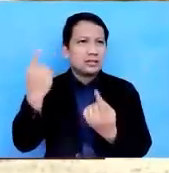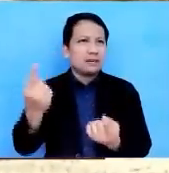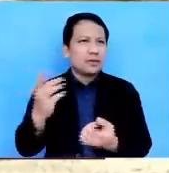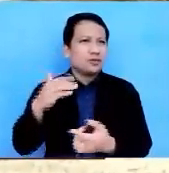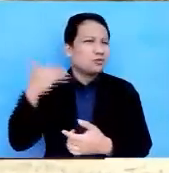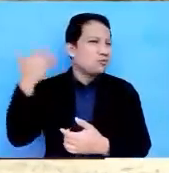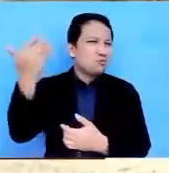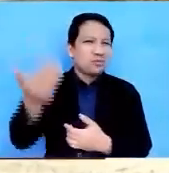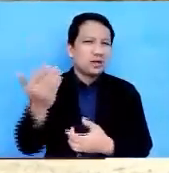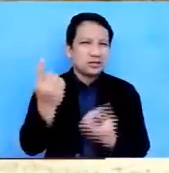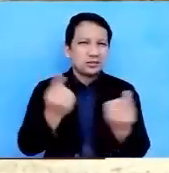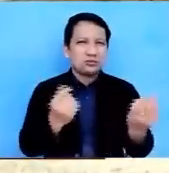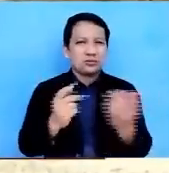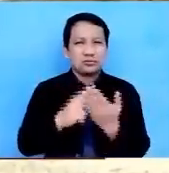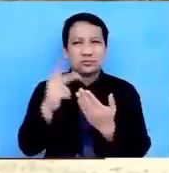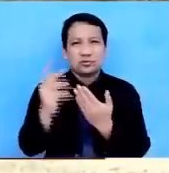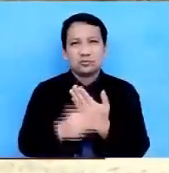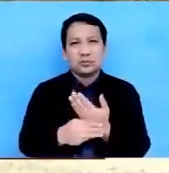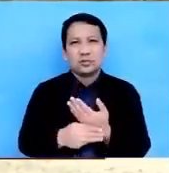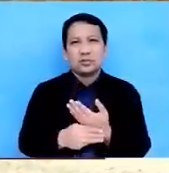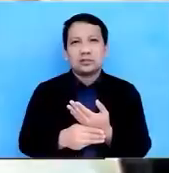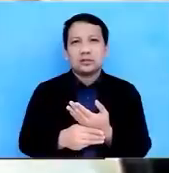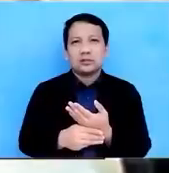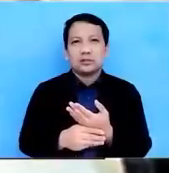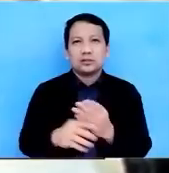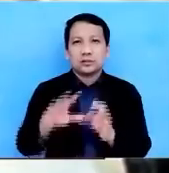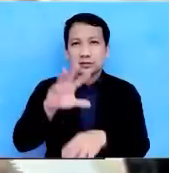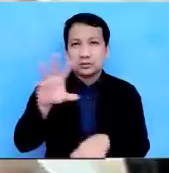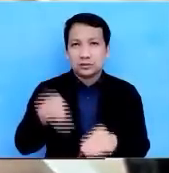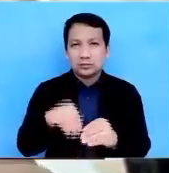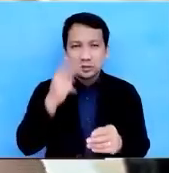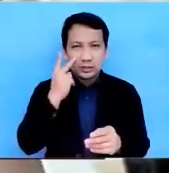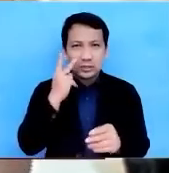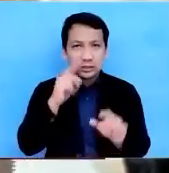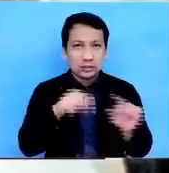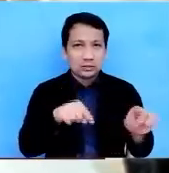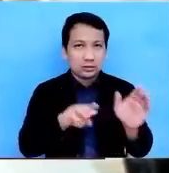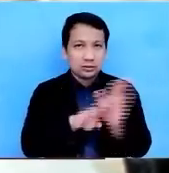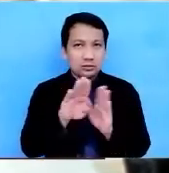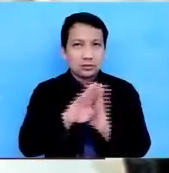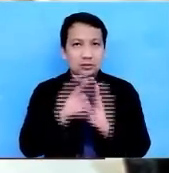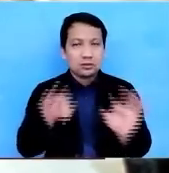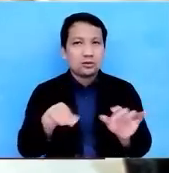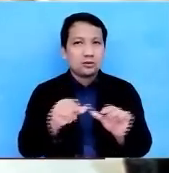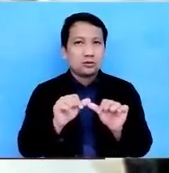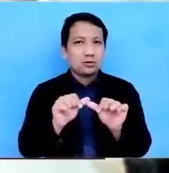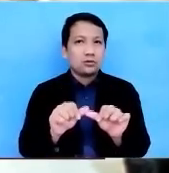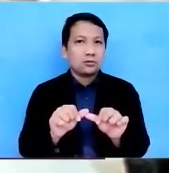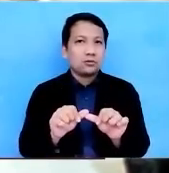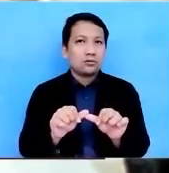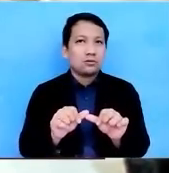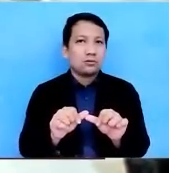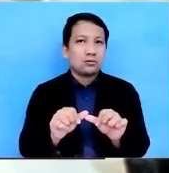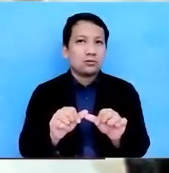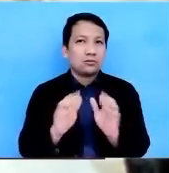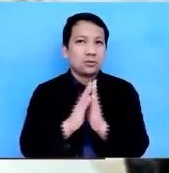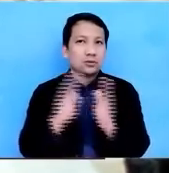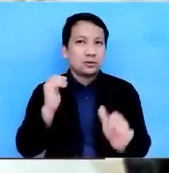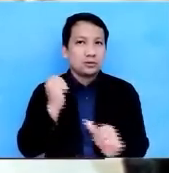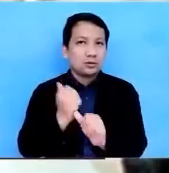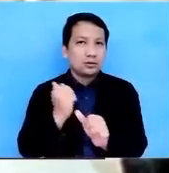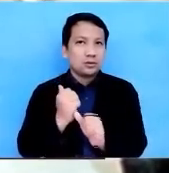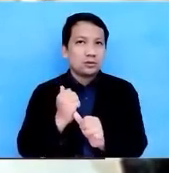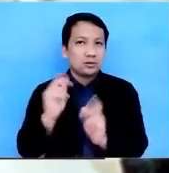gobyerno. One of the things that is in the pipeline that is being developed that is going to be of great assistance to our